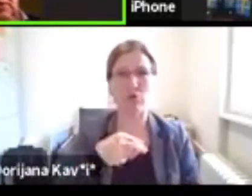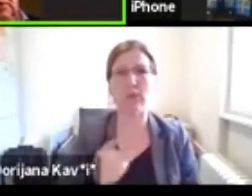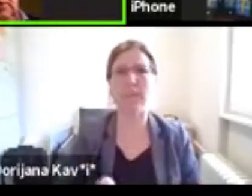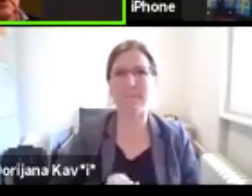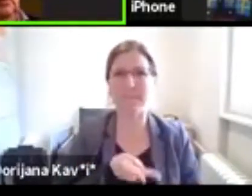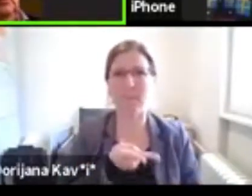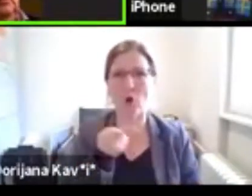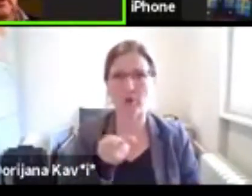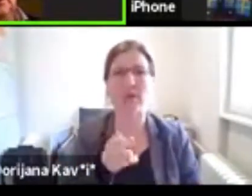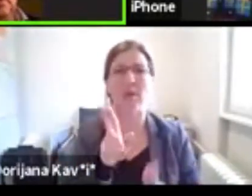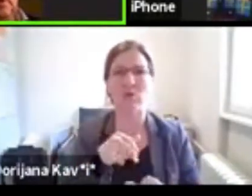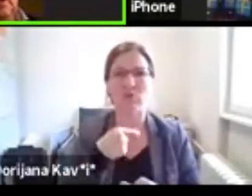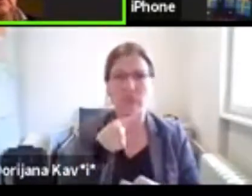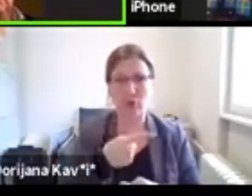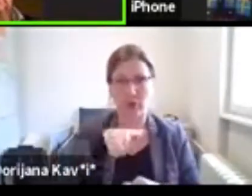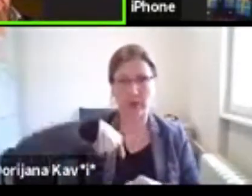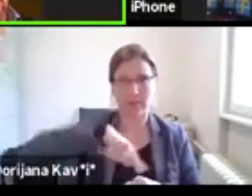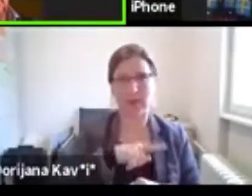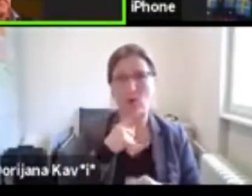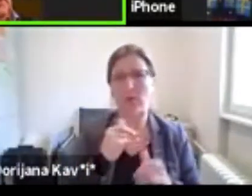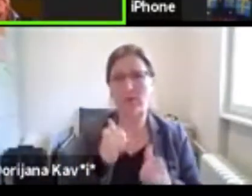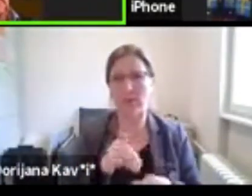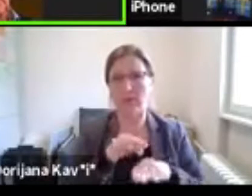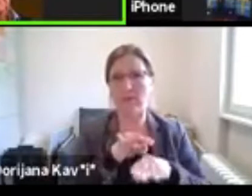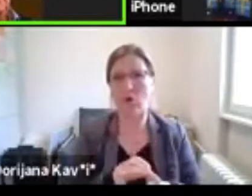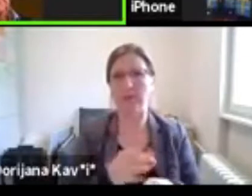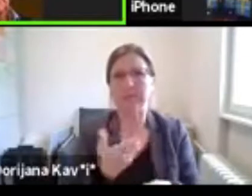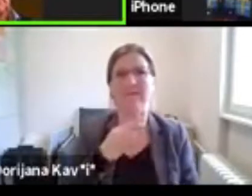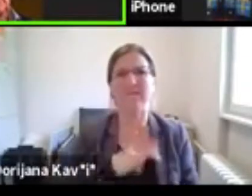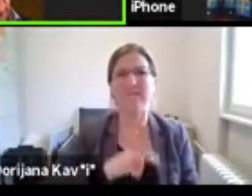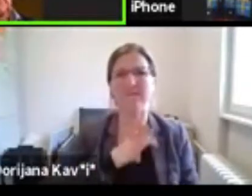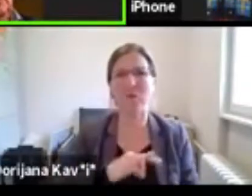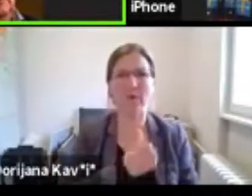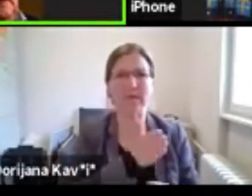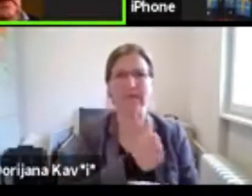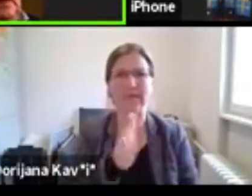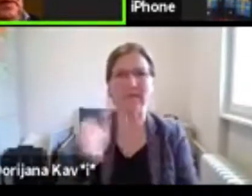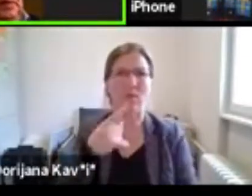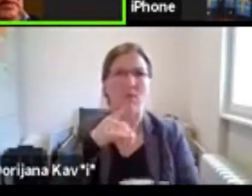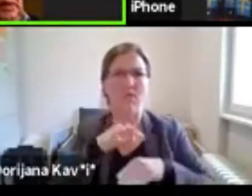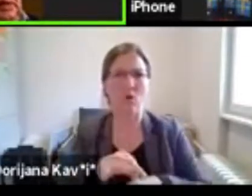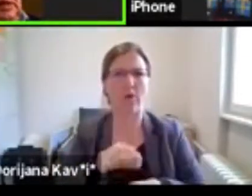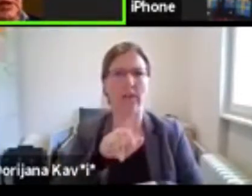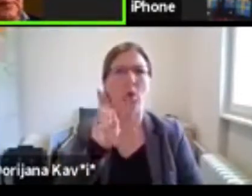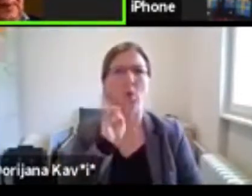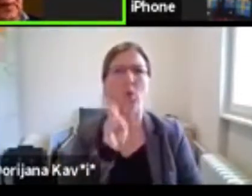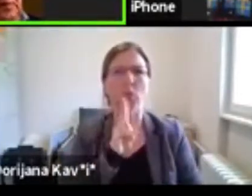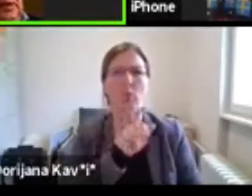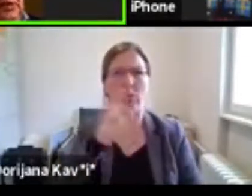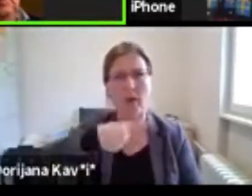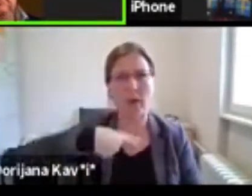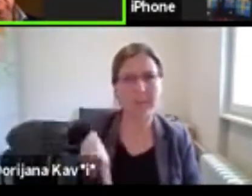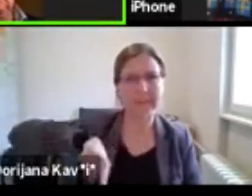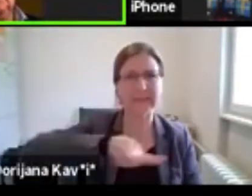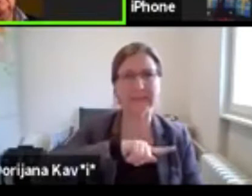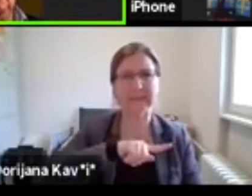mi koji u ovom trenutku obnašamo različite funkcije ili radimo različite poslove u URIHO, na neki način bi